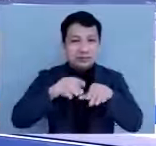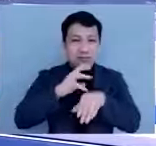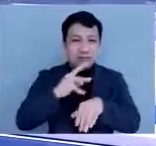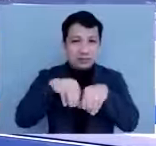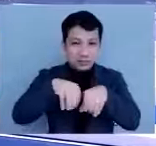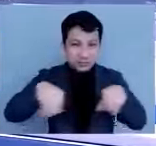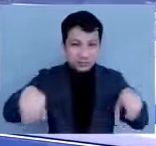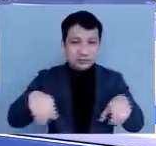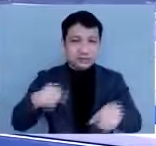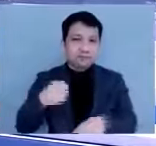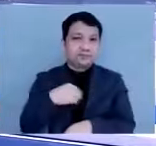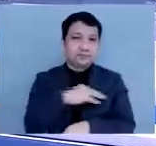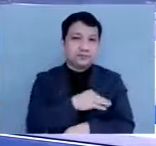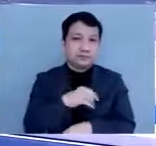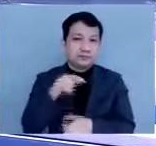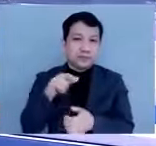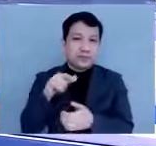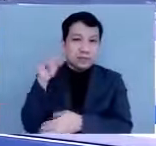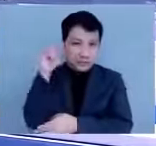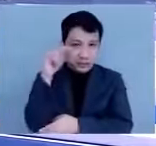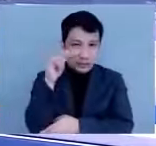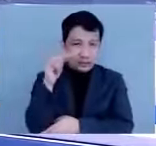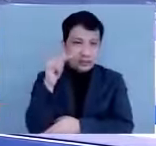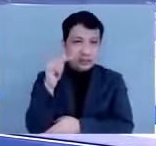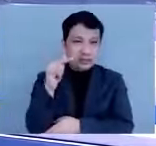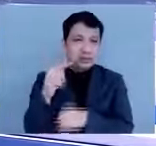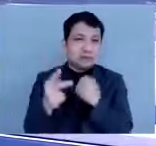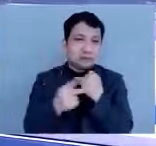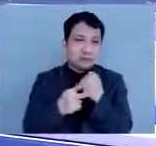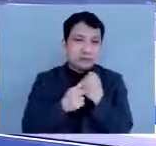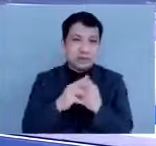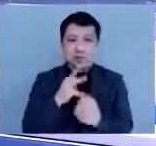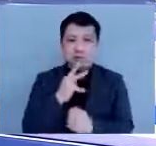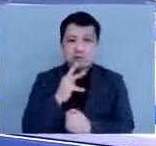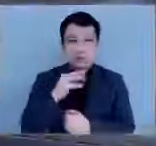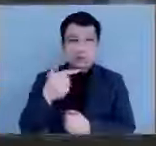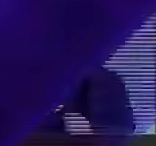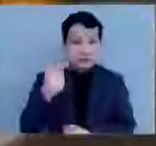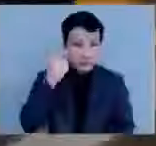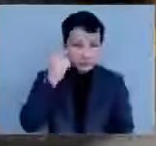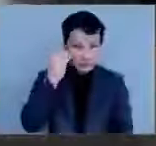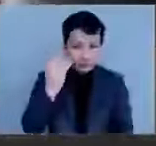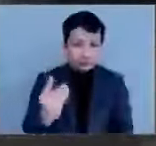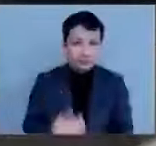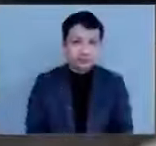airport, kanya-kanyang igib ng tubig. Nasa frontline na balitang yan, Gary De Leon.